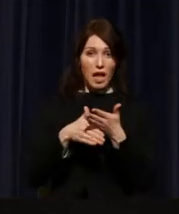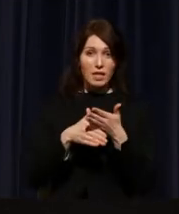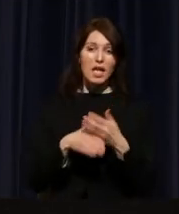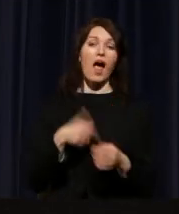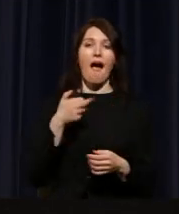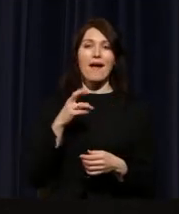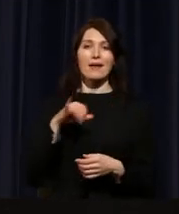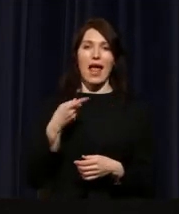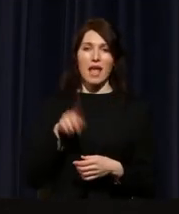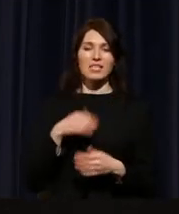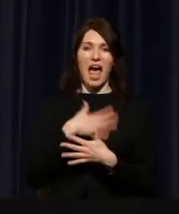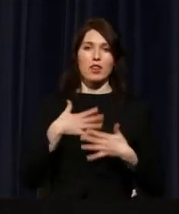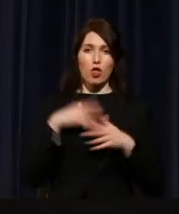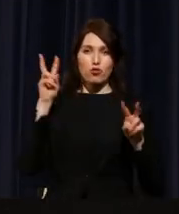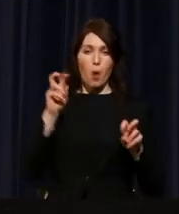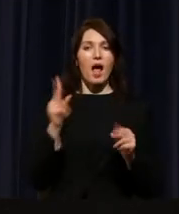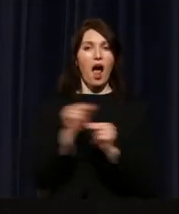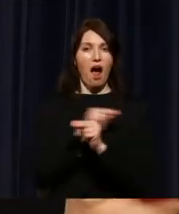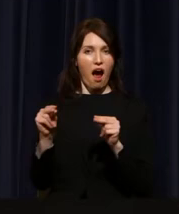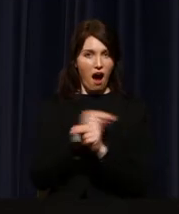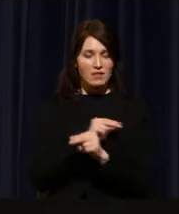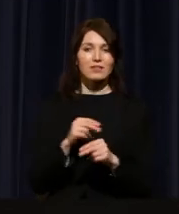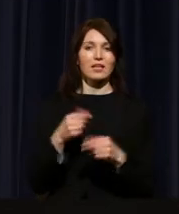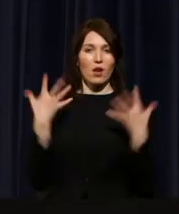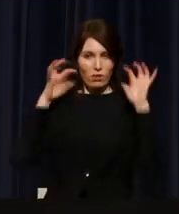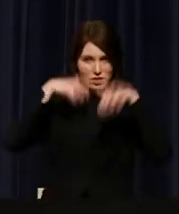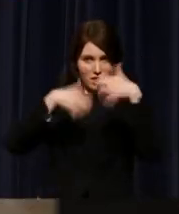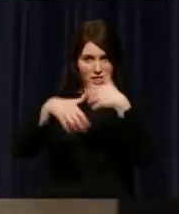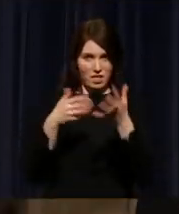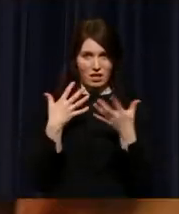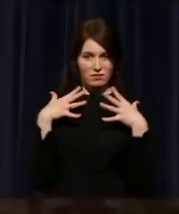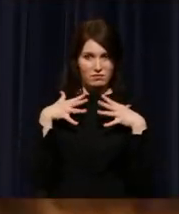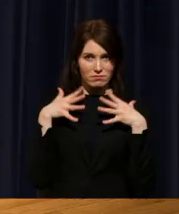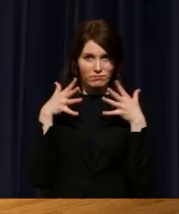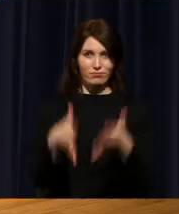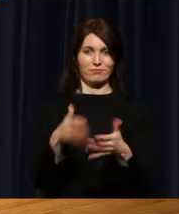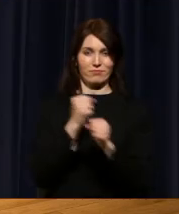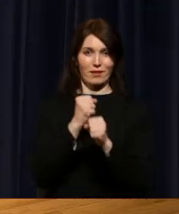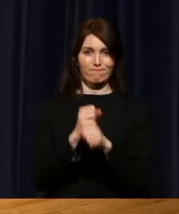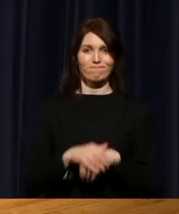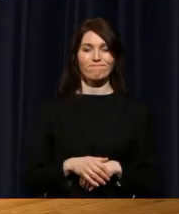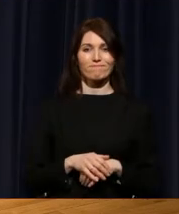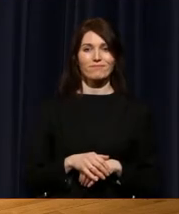Grey's Anatomy, ja grib redzēt, kā ārstē, ļoti tā rokām iekšā. Nu, labi.